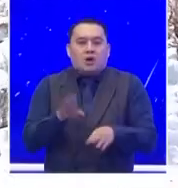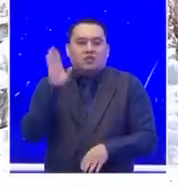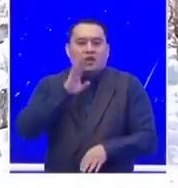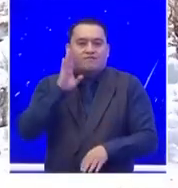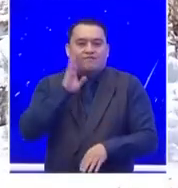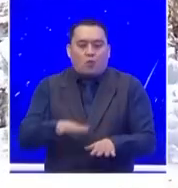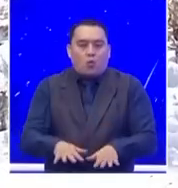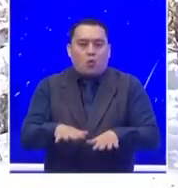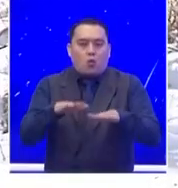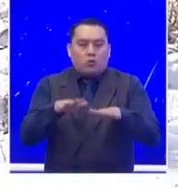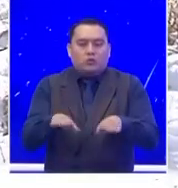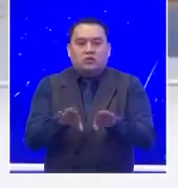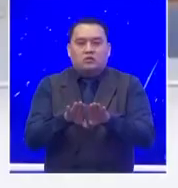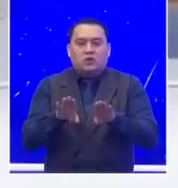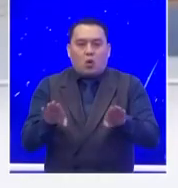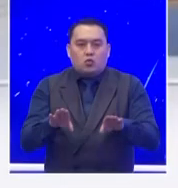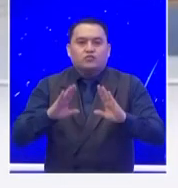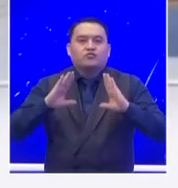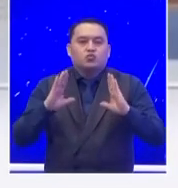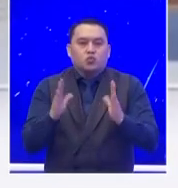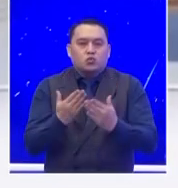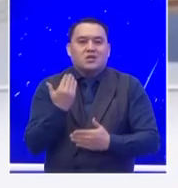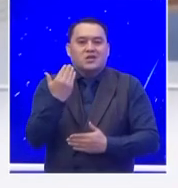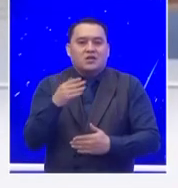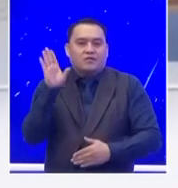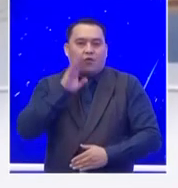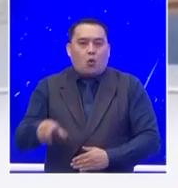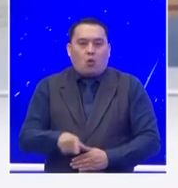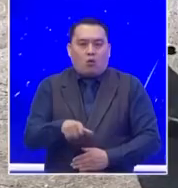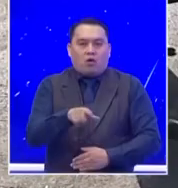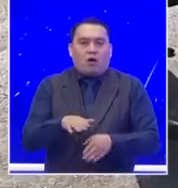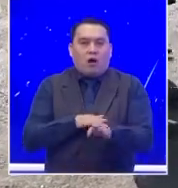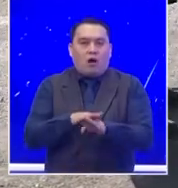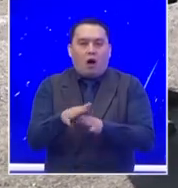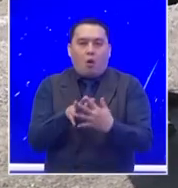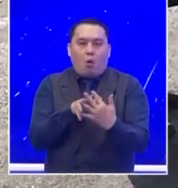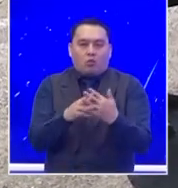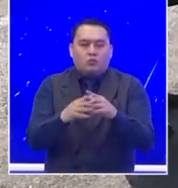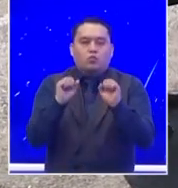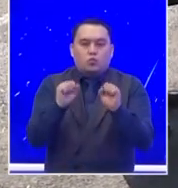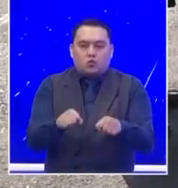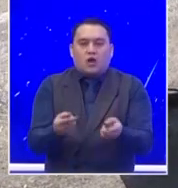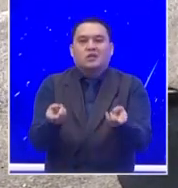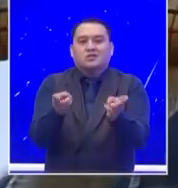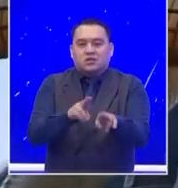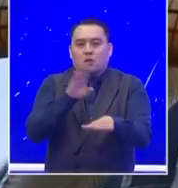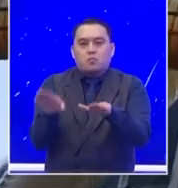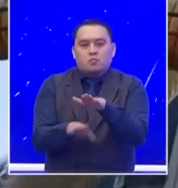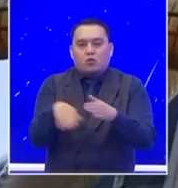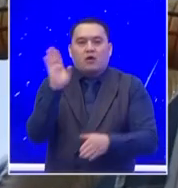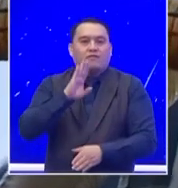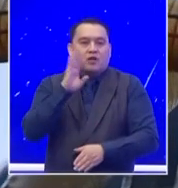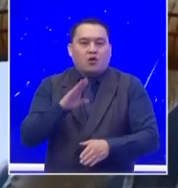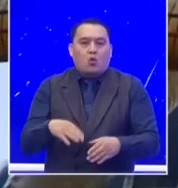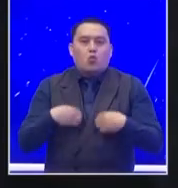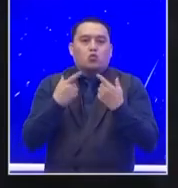для жителей одноименного села. В случае выхода его из-за берегов весь аул будет потоплен. Свыше 1000 жизней людей будут под